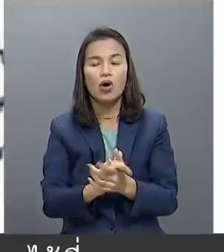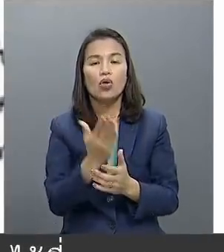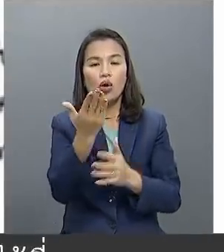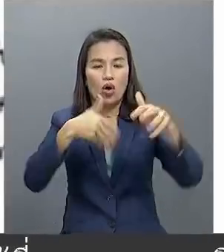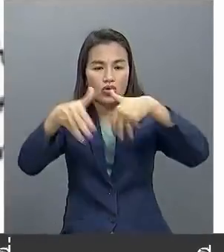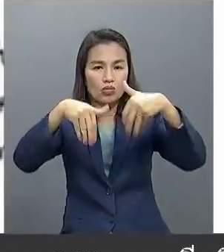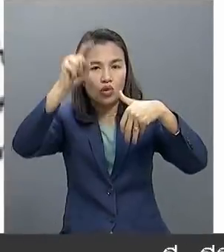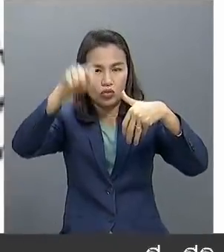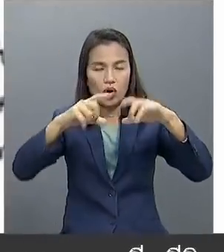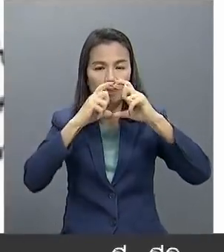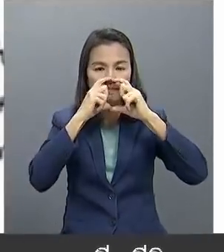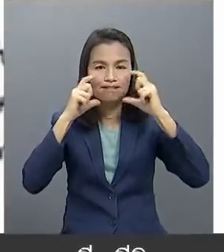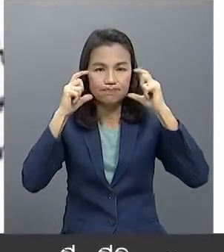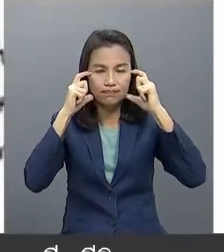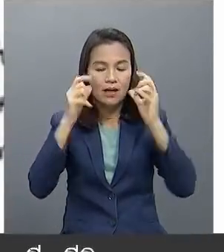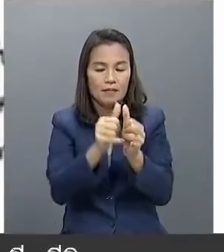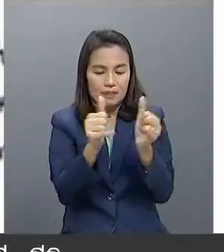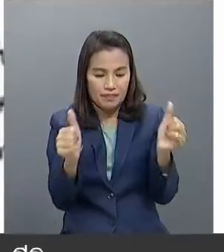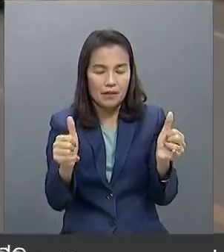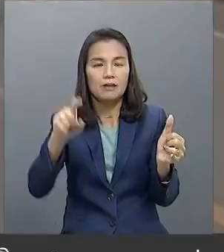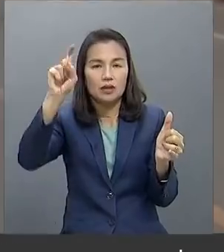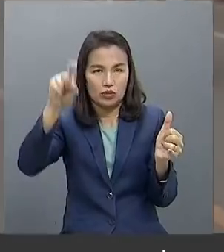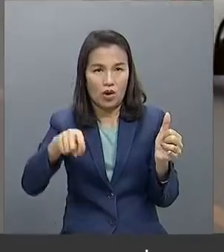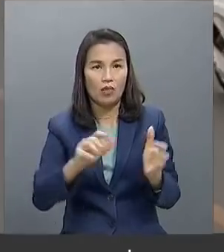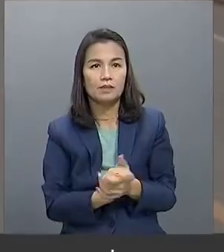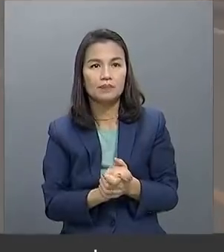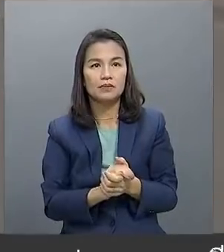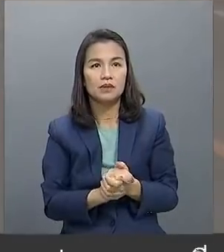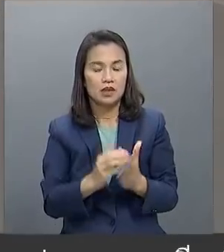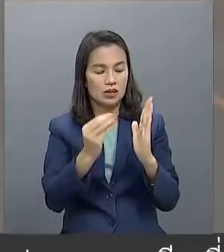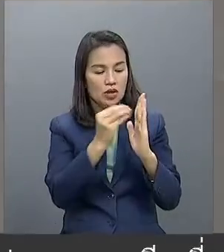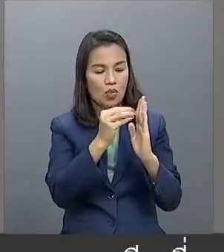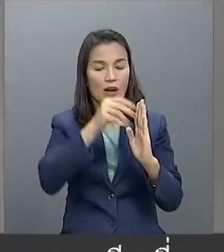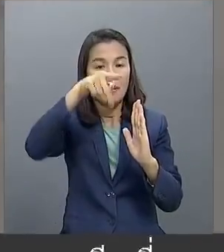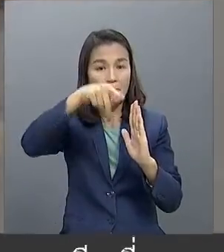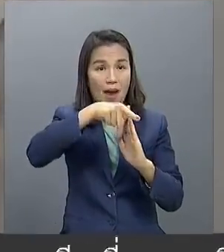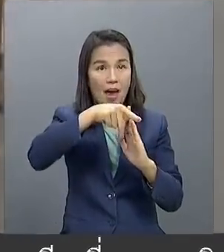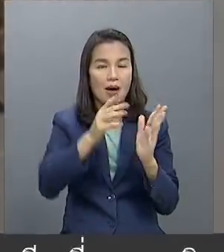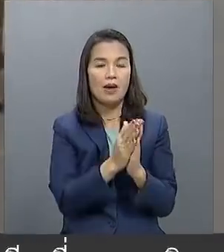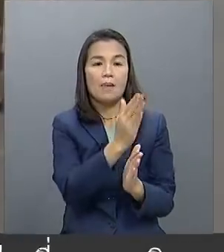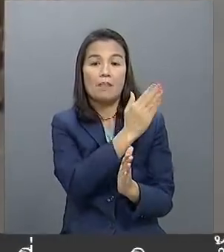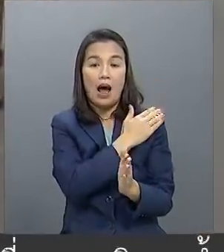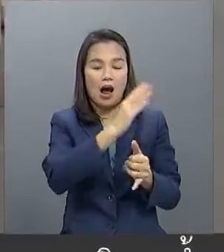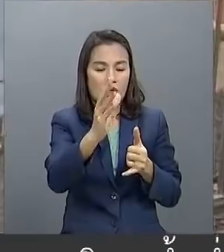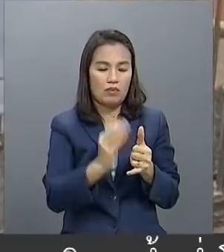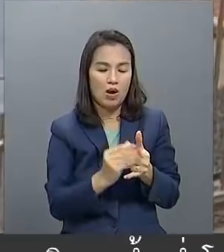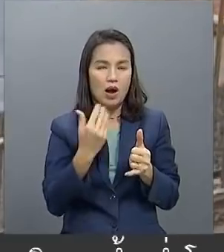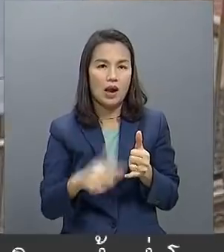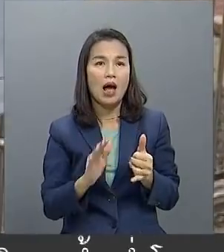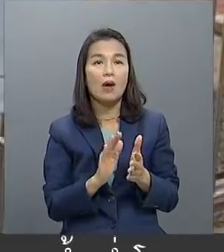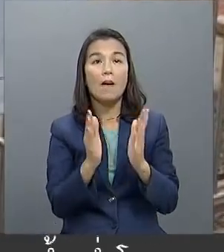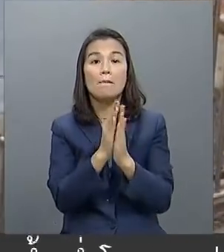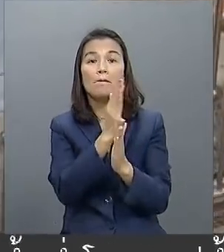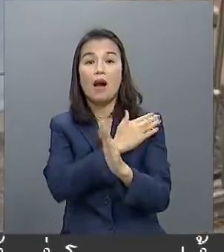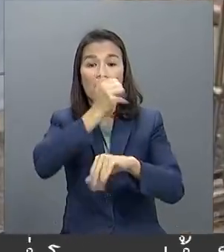กากอนามัยและเว้นระยะห่างส่วนที่จังหวัดแพร่หลังจากพระสงฆ์ติดเชื้อพระราชเทวีมากรเจ้าคณะจังหวัด